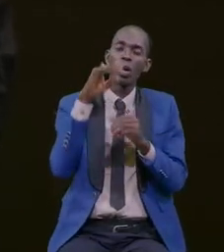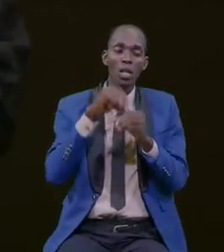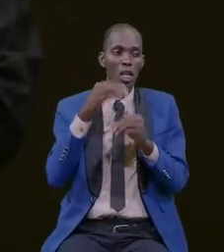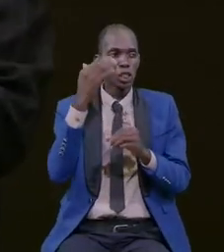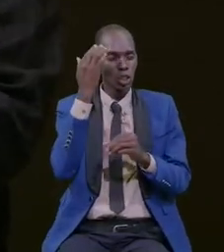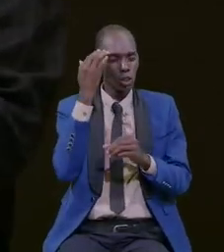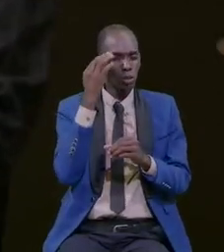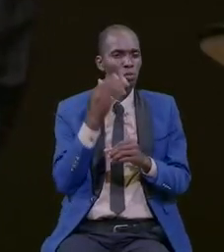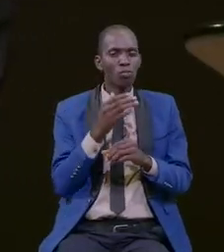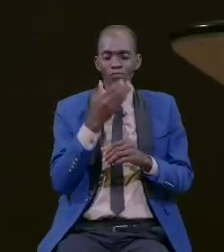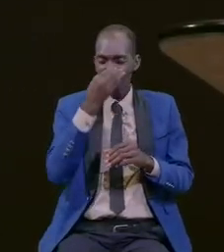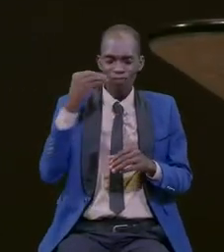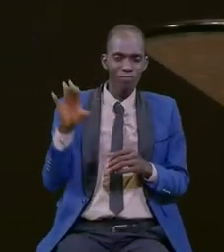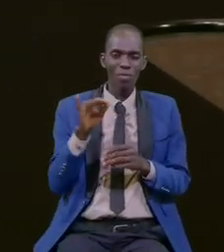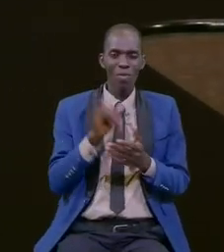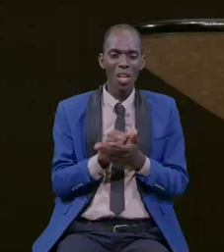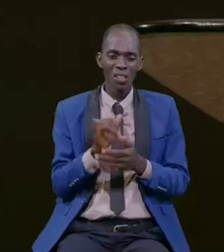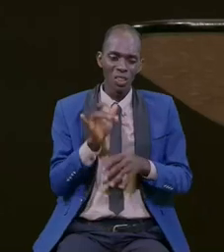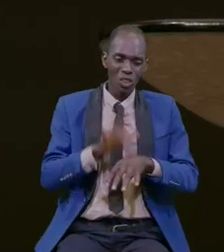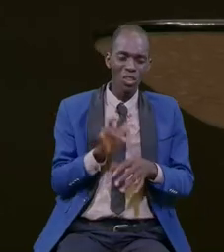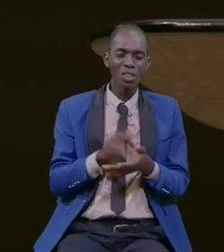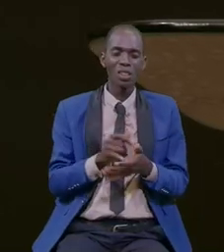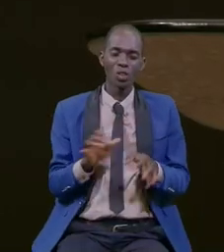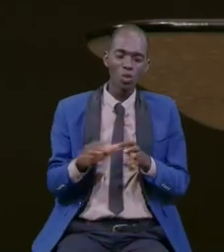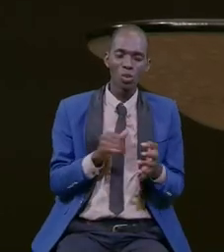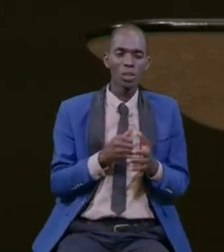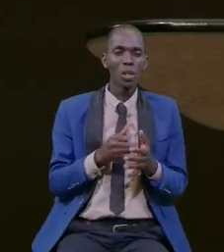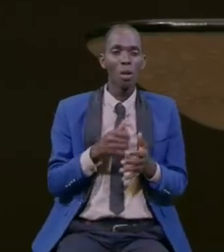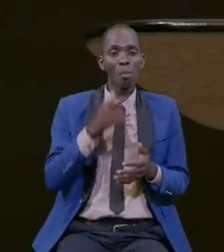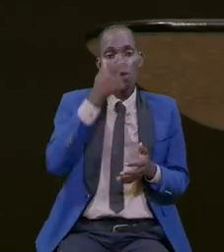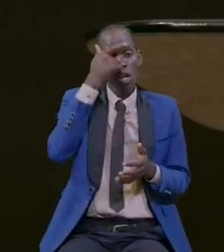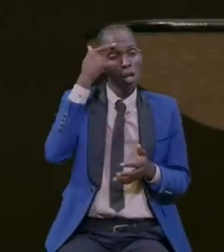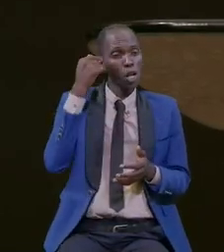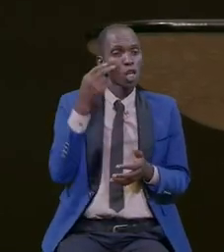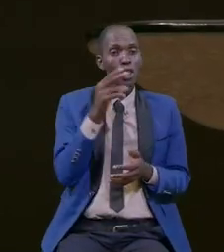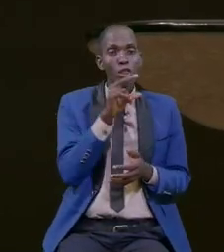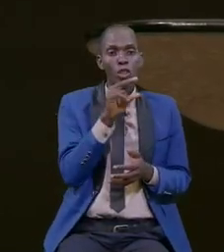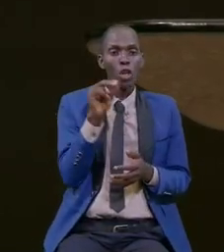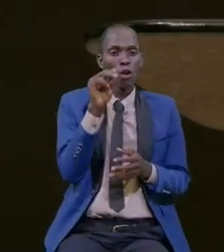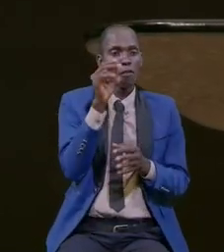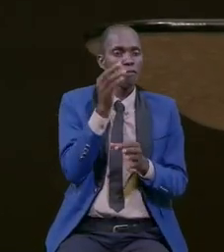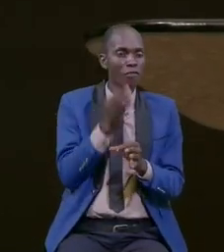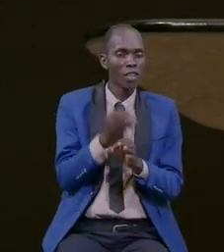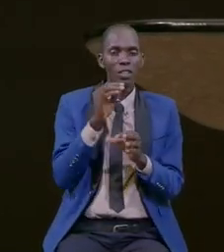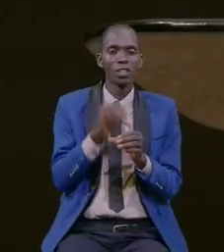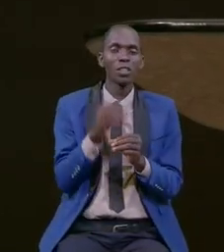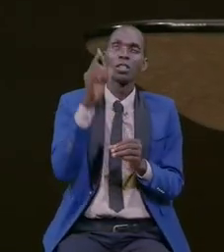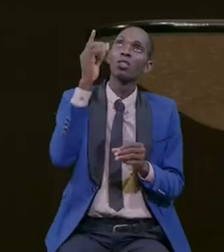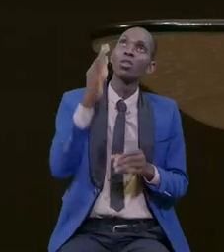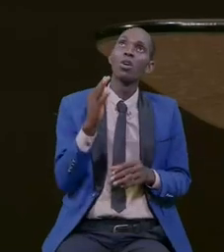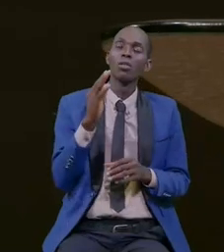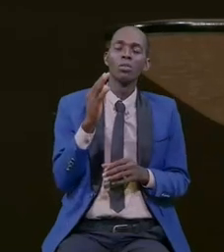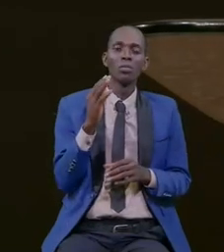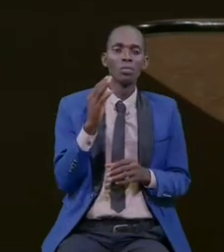Dieu et à cause du manque de foi en Dieu à cause de manque de confiance en Dieu